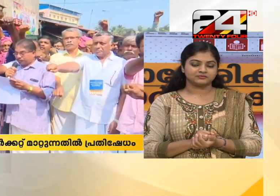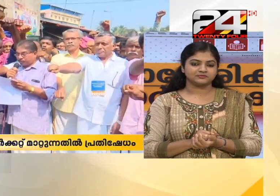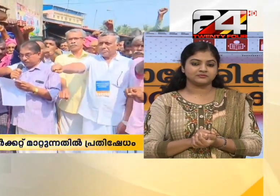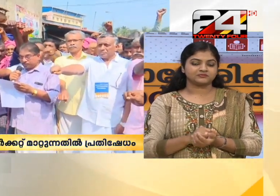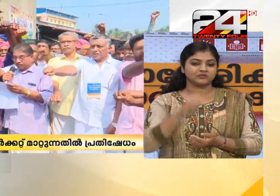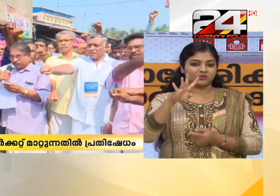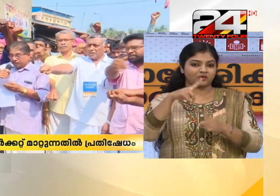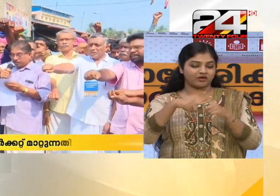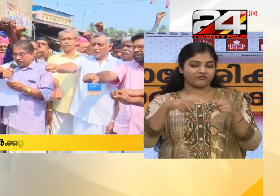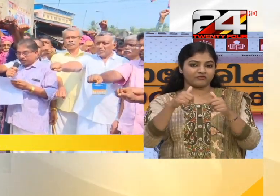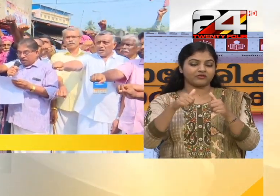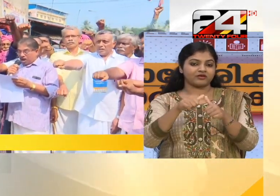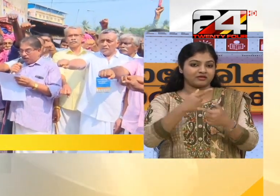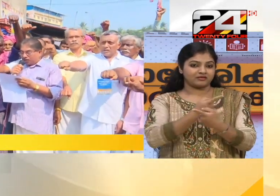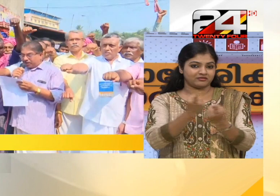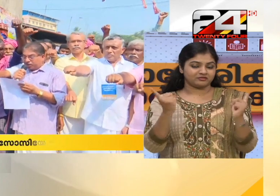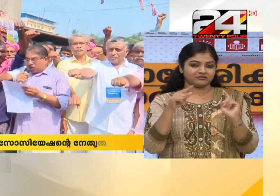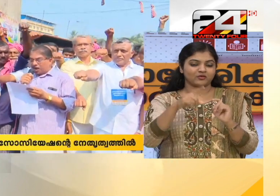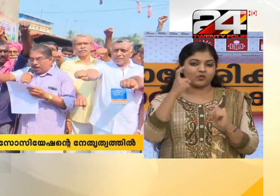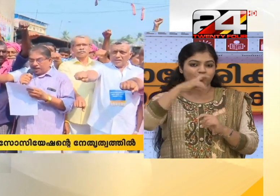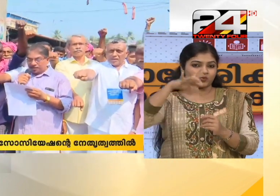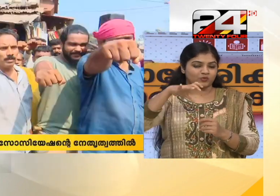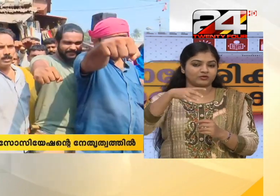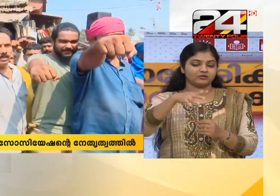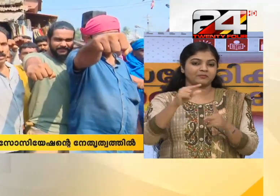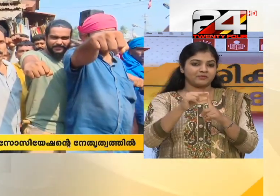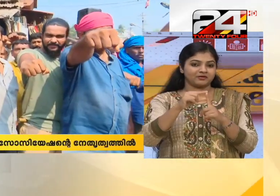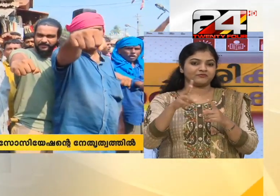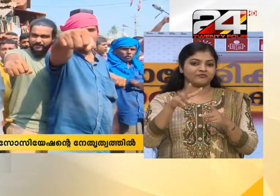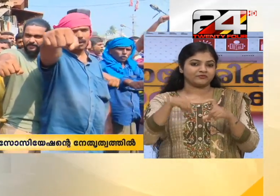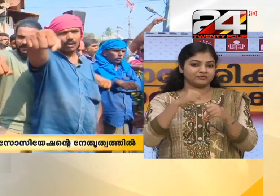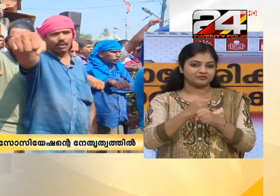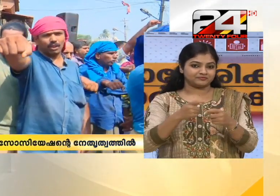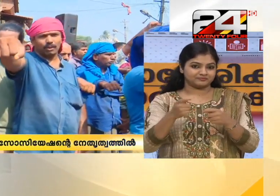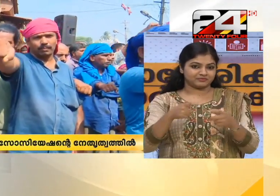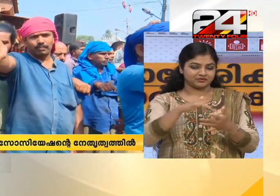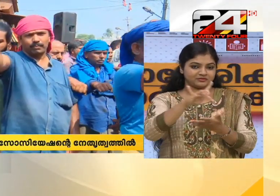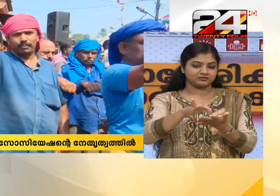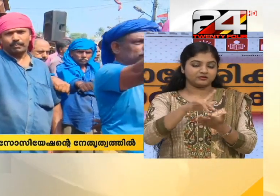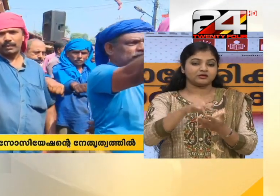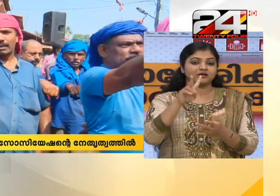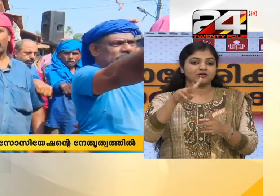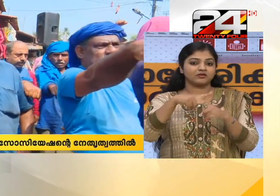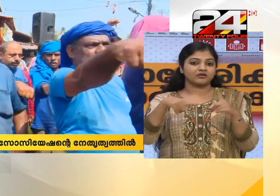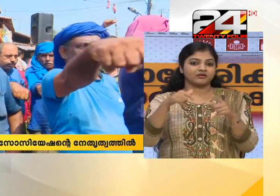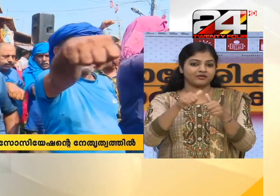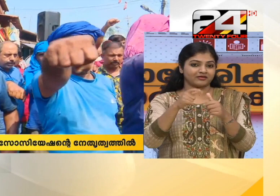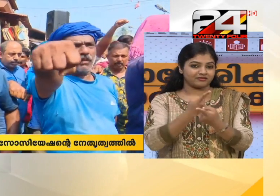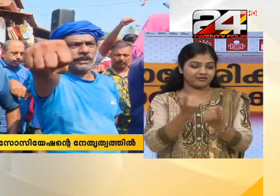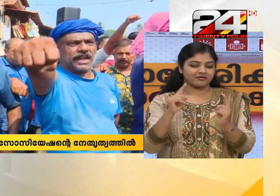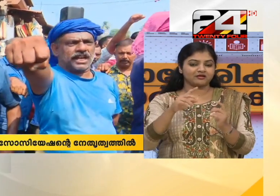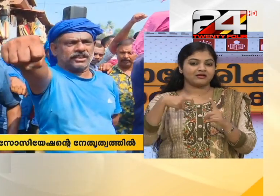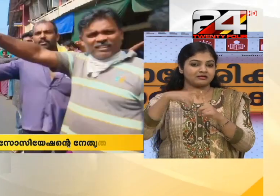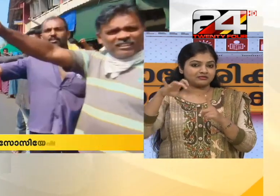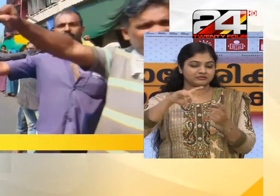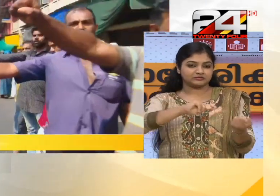നാലര ഏക്കർ സ്ഥലത്ത് സ്ഥിതി ചെയ്യുന്ന കോഴിക്കോട് പാളയം പച്ചക്കറി മാർക്കറ്റ് 2 ഏക്കറിൽ താഴെ മാത്രമുള്ള കല്ലുത്താൻ കടവിലേക്ക് മാറ്റാനാണ്